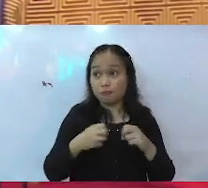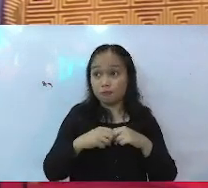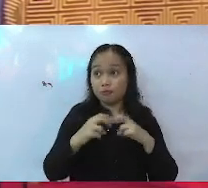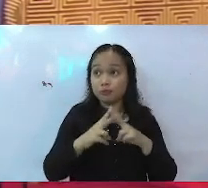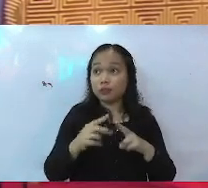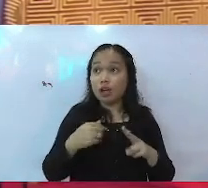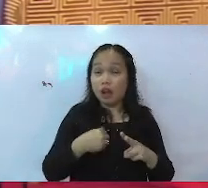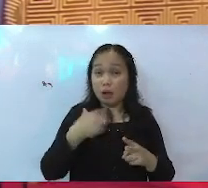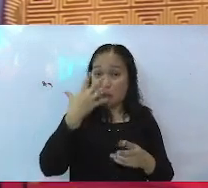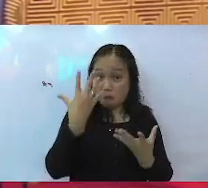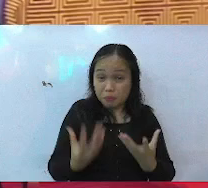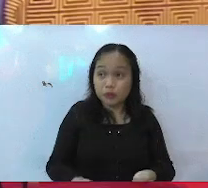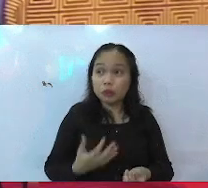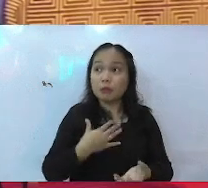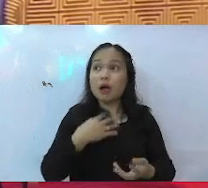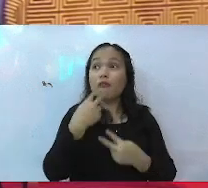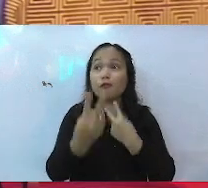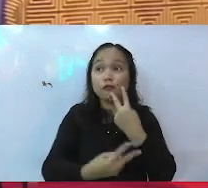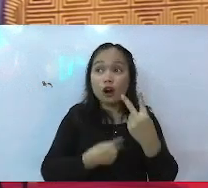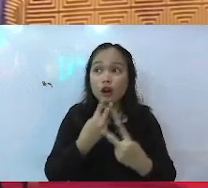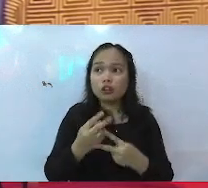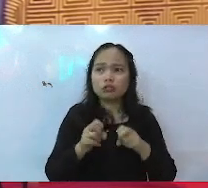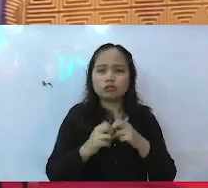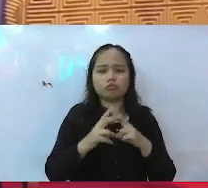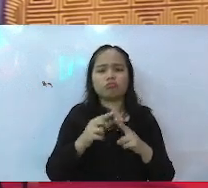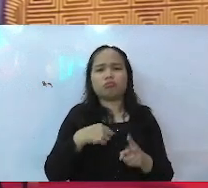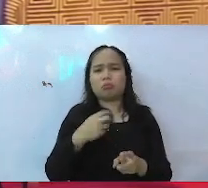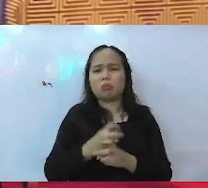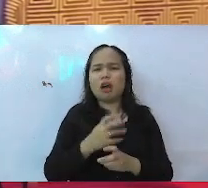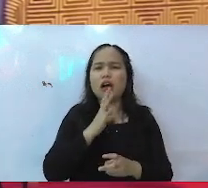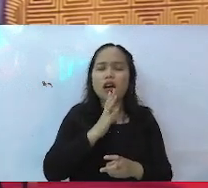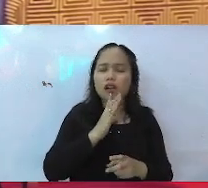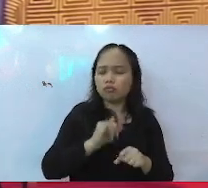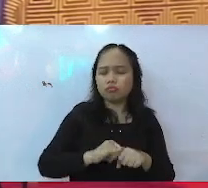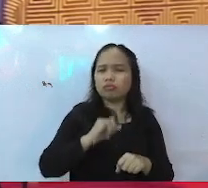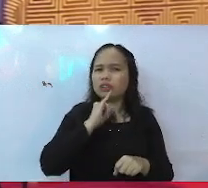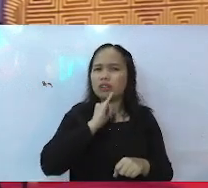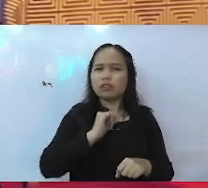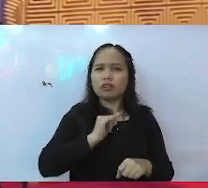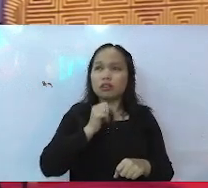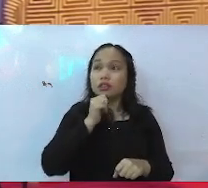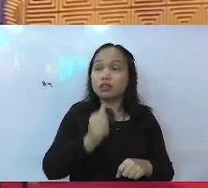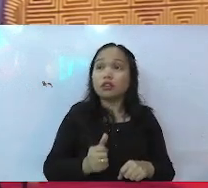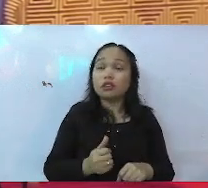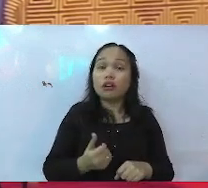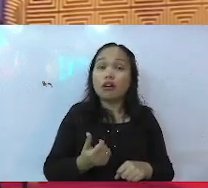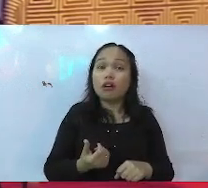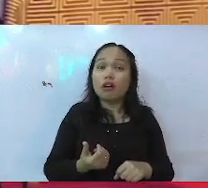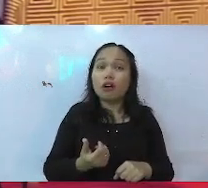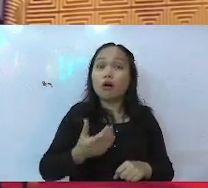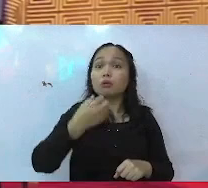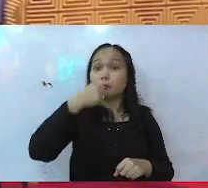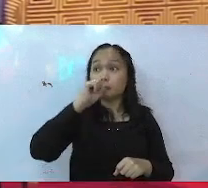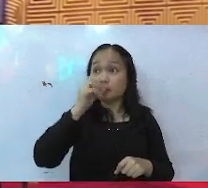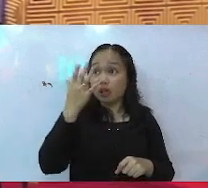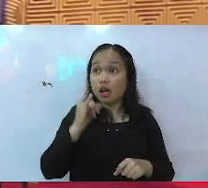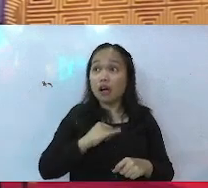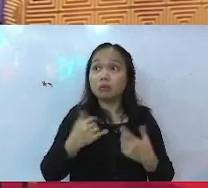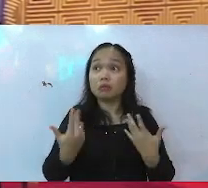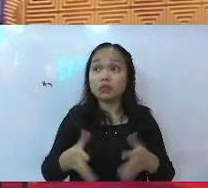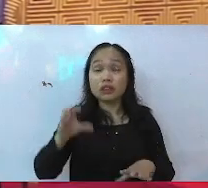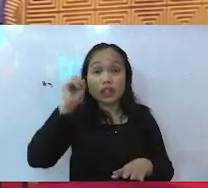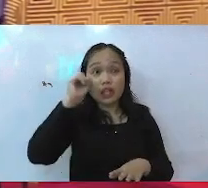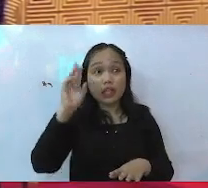garalgal yung boses ko dito kahit mahirapan akong magsalita Hindi Ako matatakot na mauuhaw ako bakit nagpasalamat na ako kay